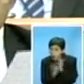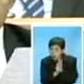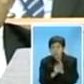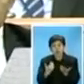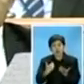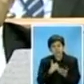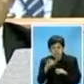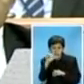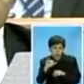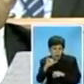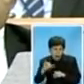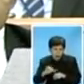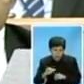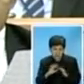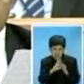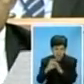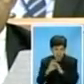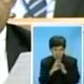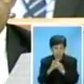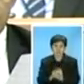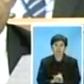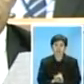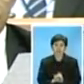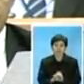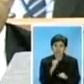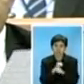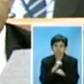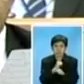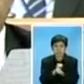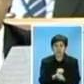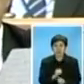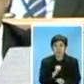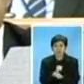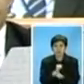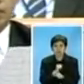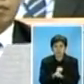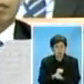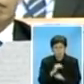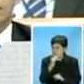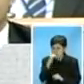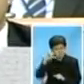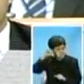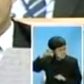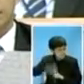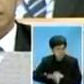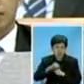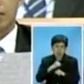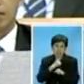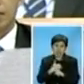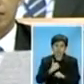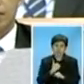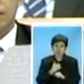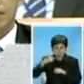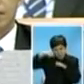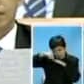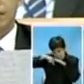วมทั้งเครือญาติที่เกี่ยวข้องนั้นขึ้นไปจากมันไปอีก3ชั่วโคตรและนับ